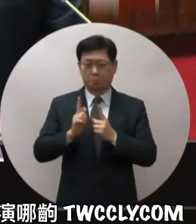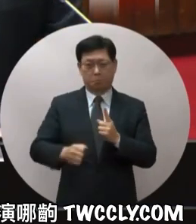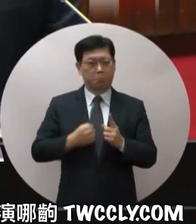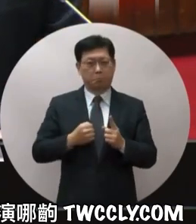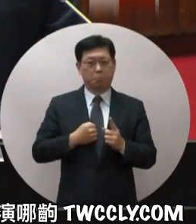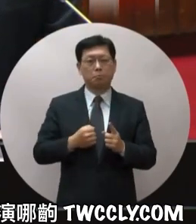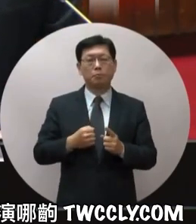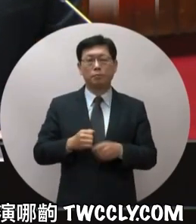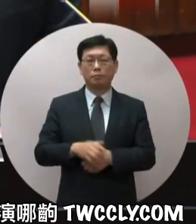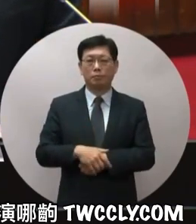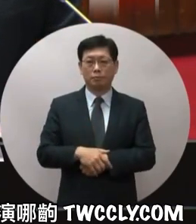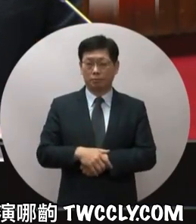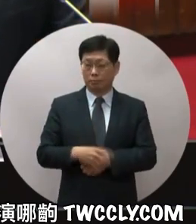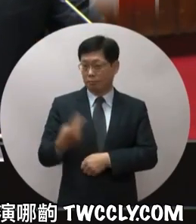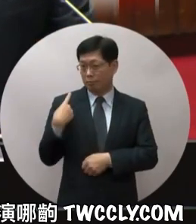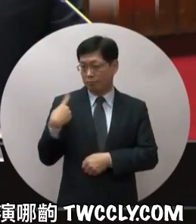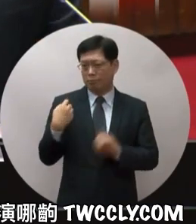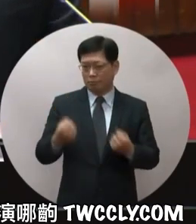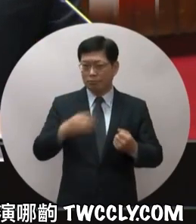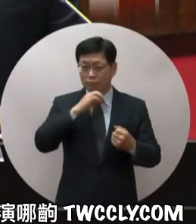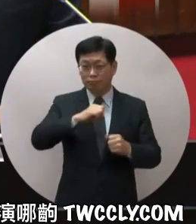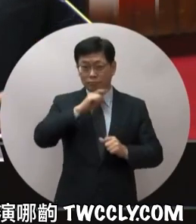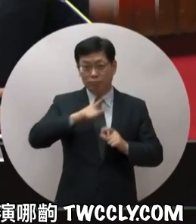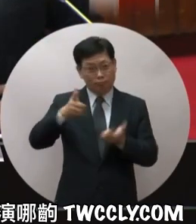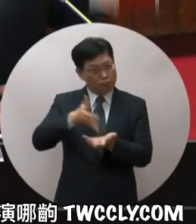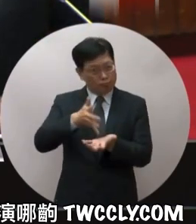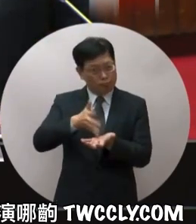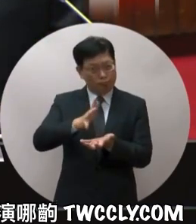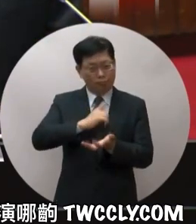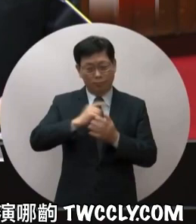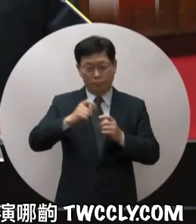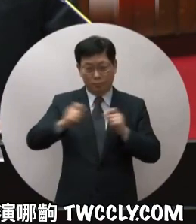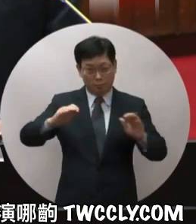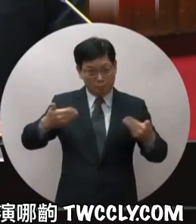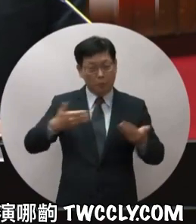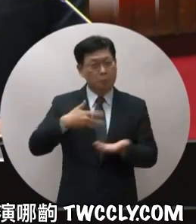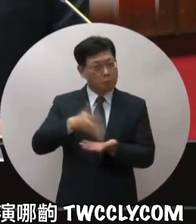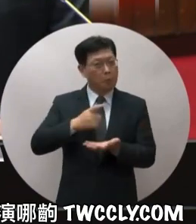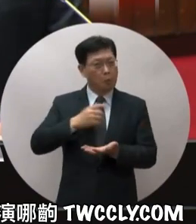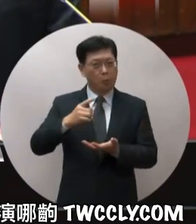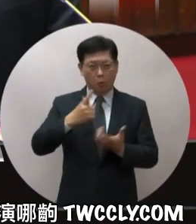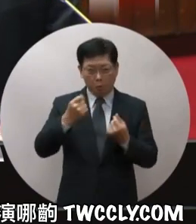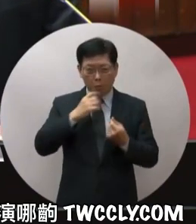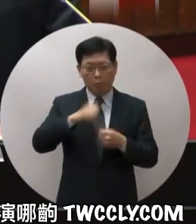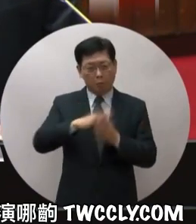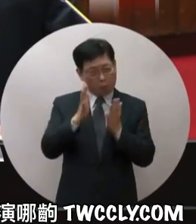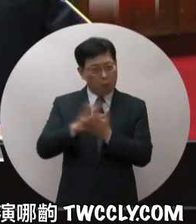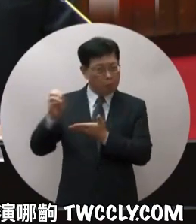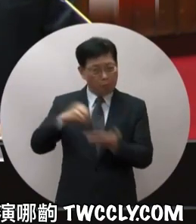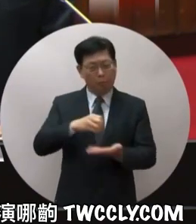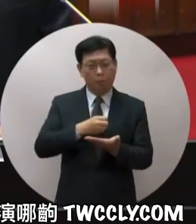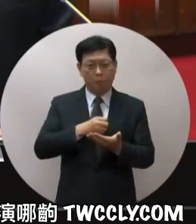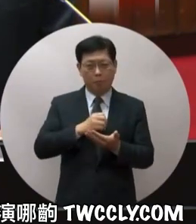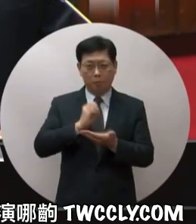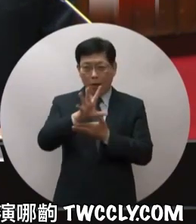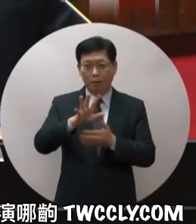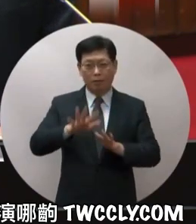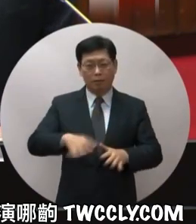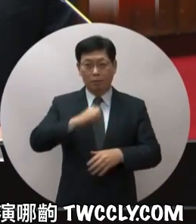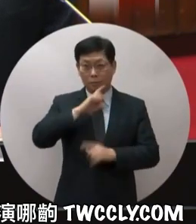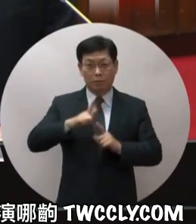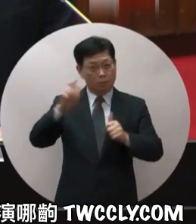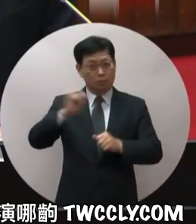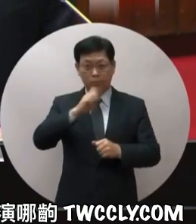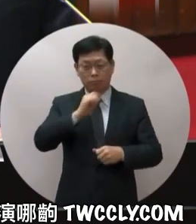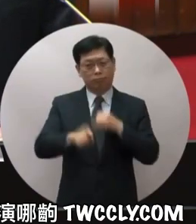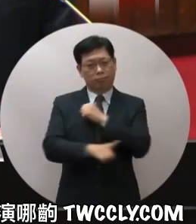你那天在鄉村第四月的時候你有說過一句話你的話我也都大大叫在裡面說你說屏東沒有理由